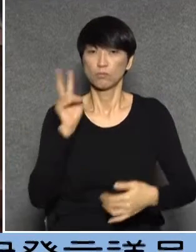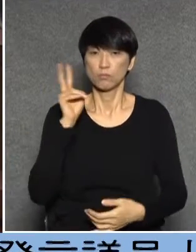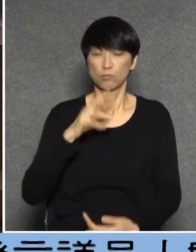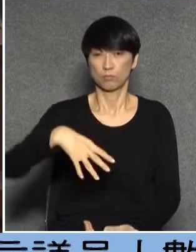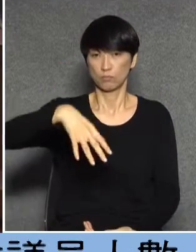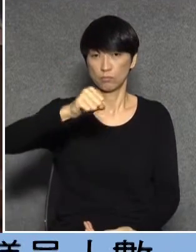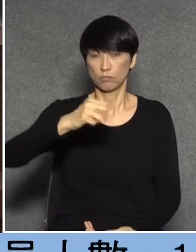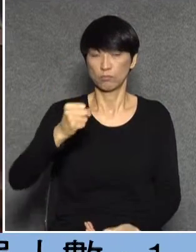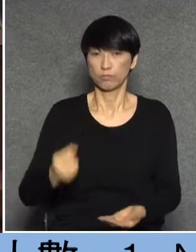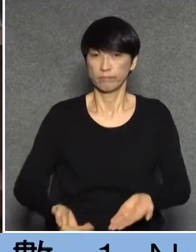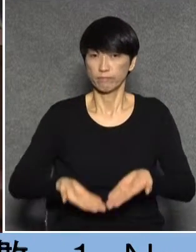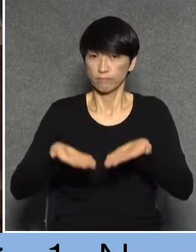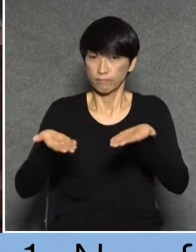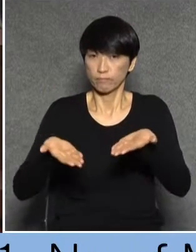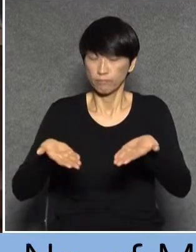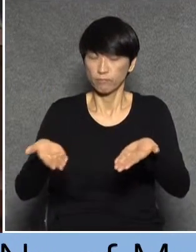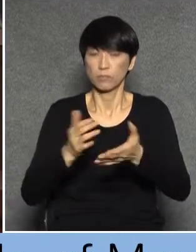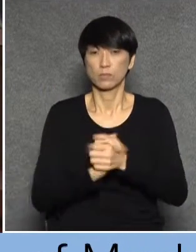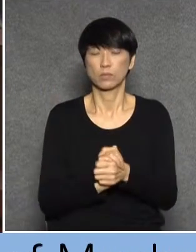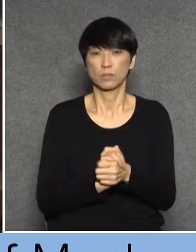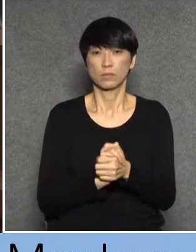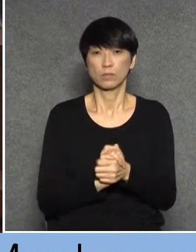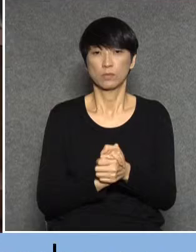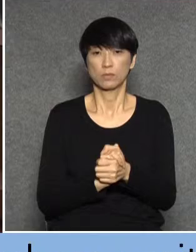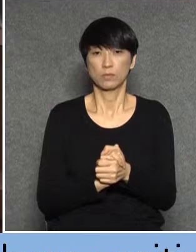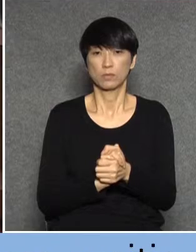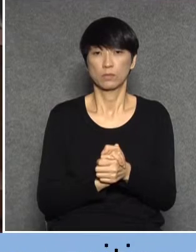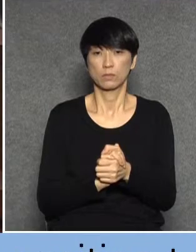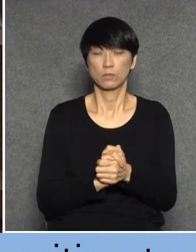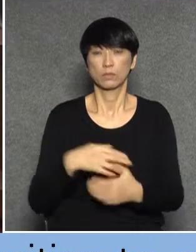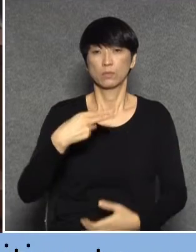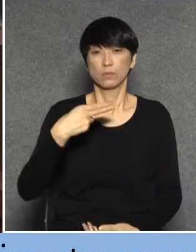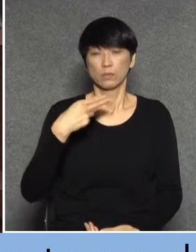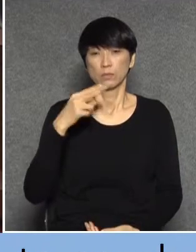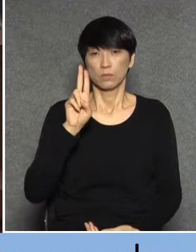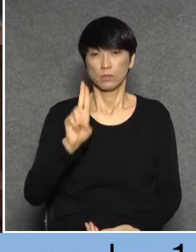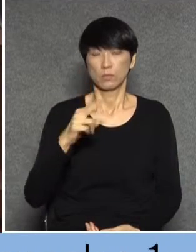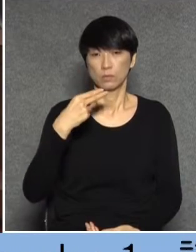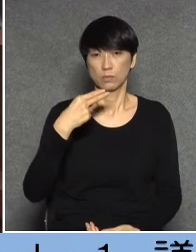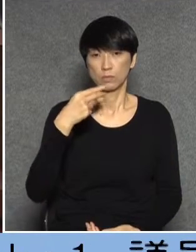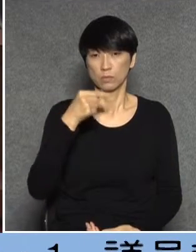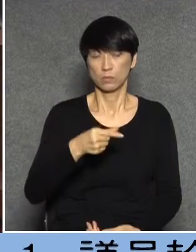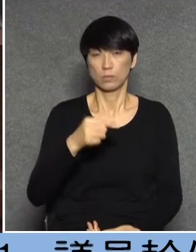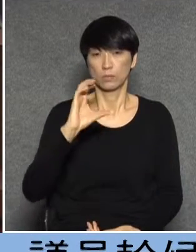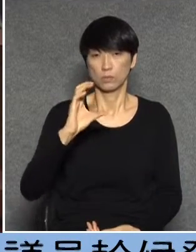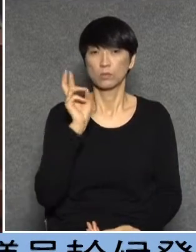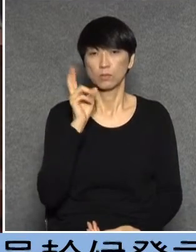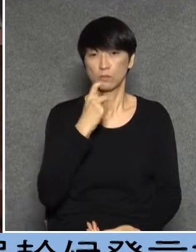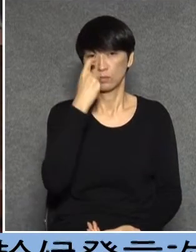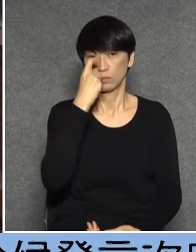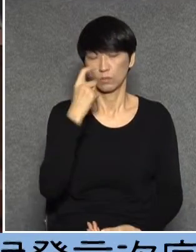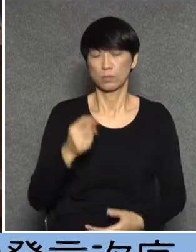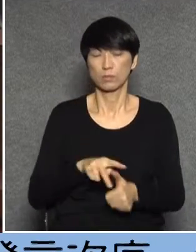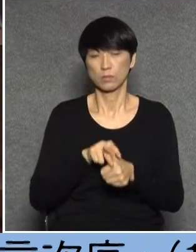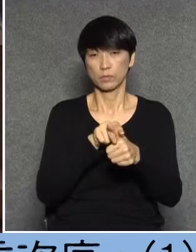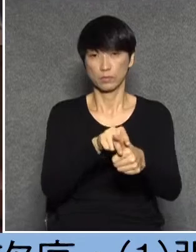妥協，出咗個 UCH 嘅UGC 嘅，如果英國能夠有妥協，逼住都有